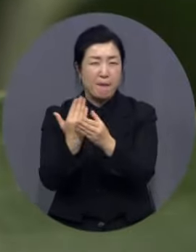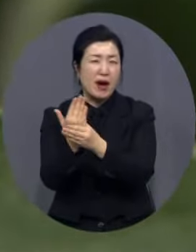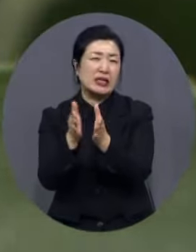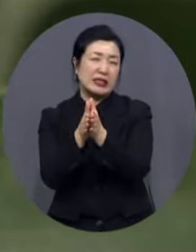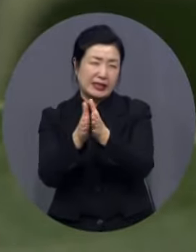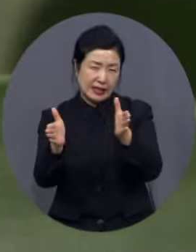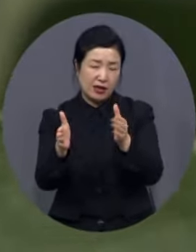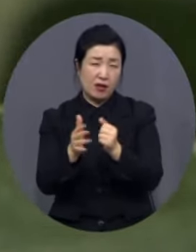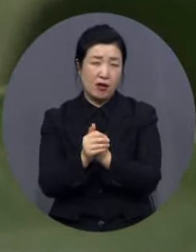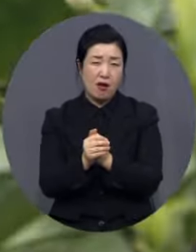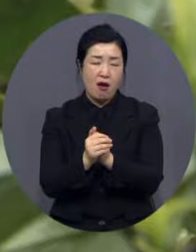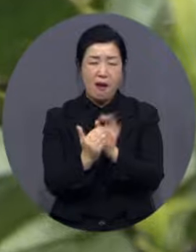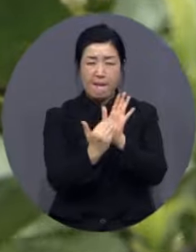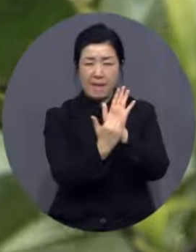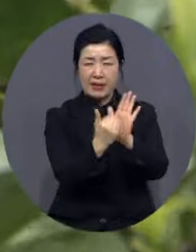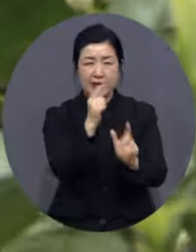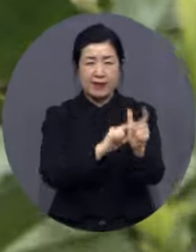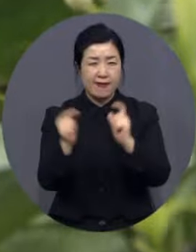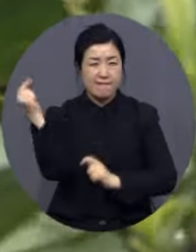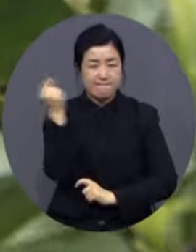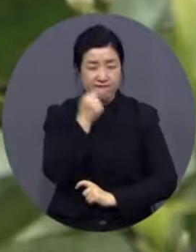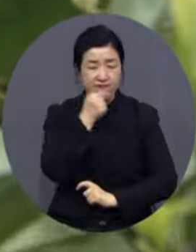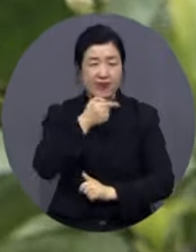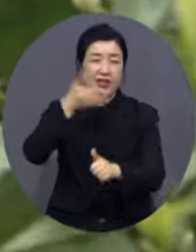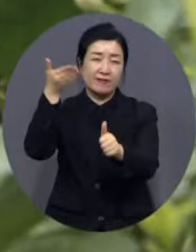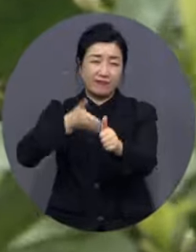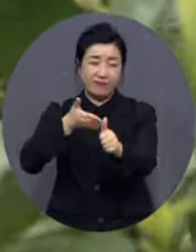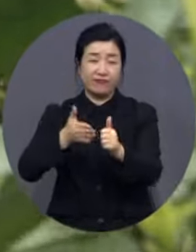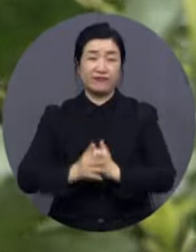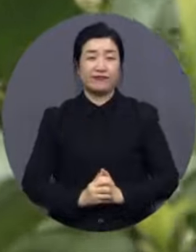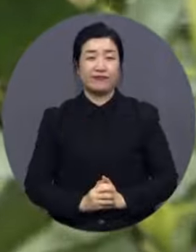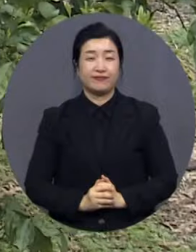시작한다며 방제에 신경 써 줄 것을